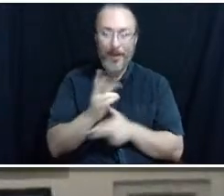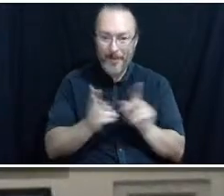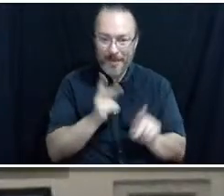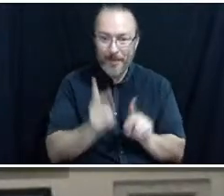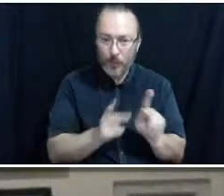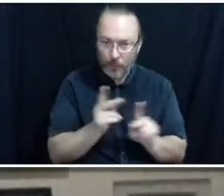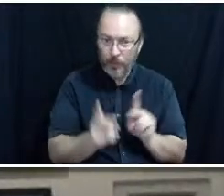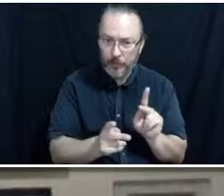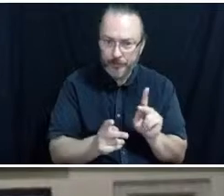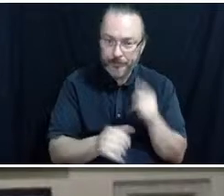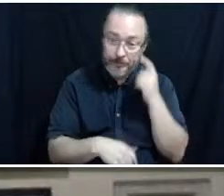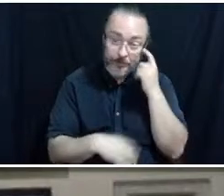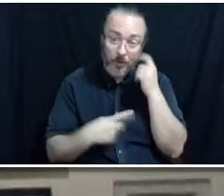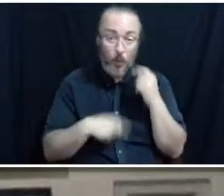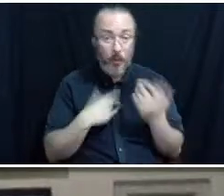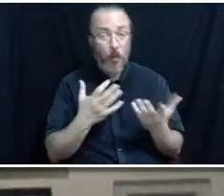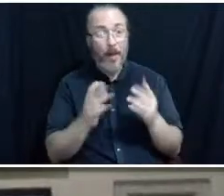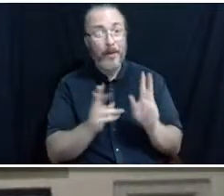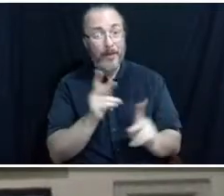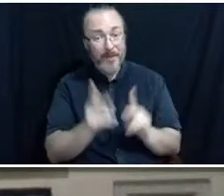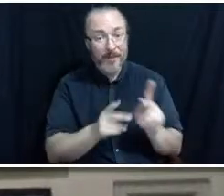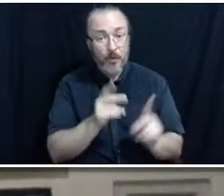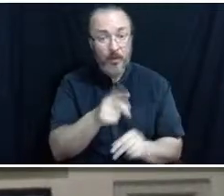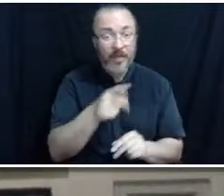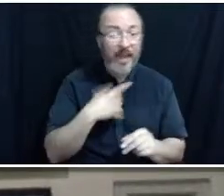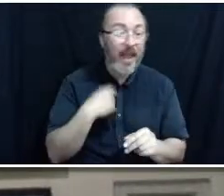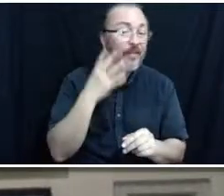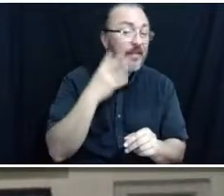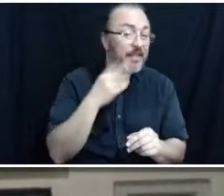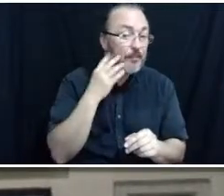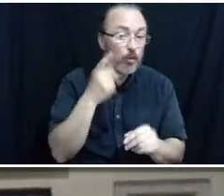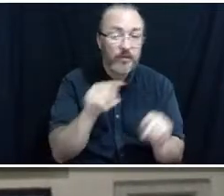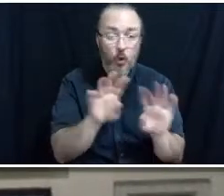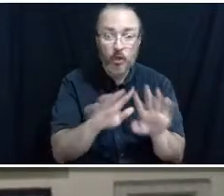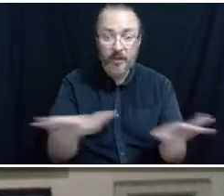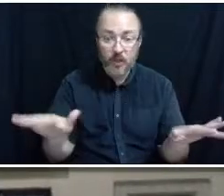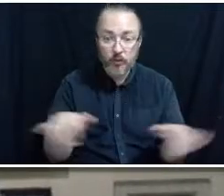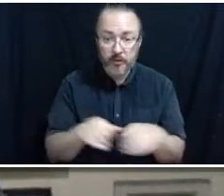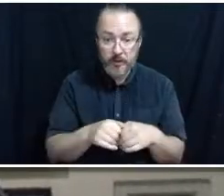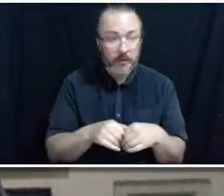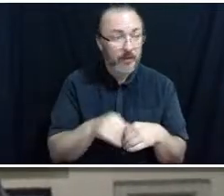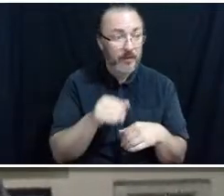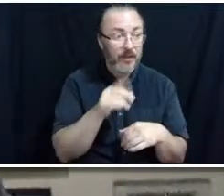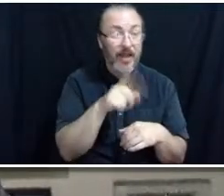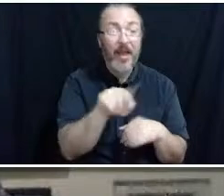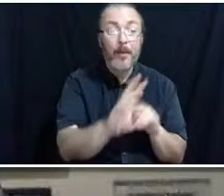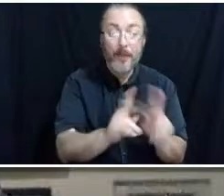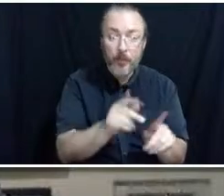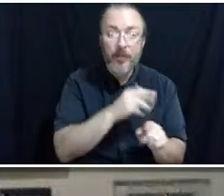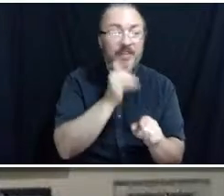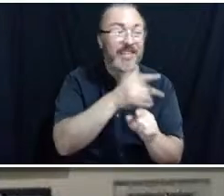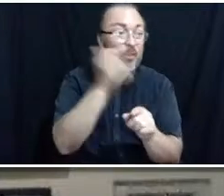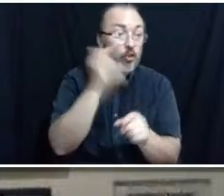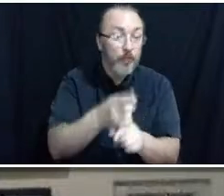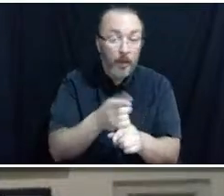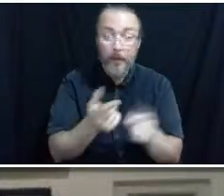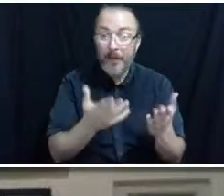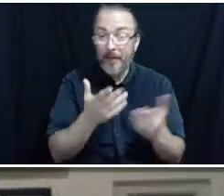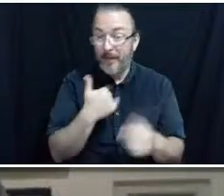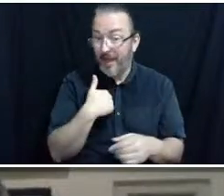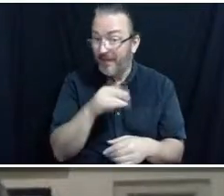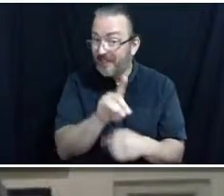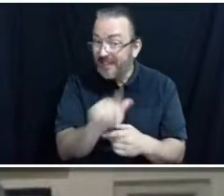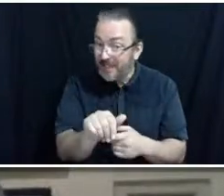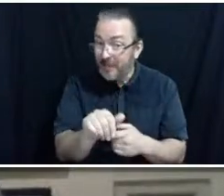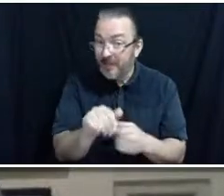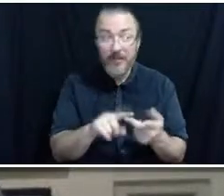personnel. Nous recherchons les personnes qui ont fait l'expérience de la diversité dans leur vie, des personnes qui ont des membres de la famille qui pourraient